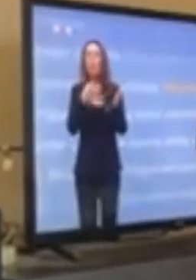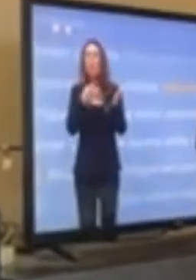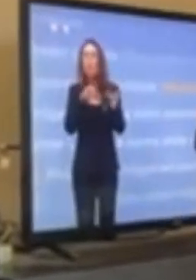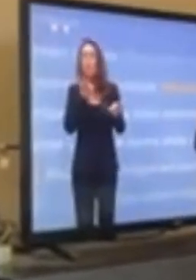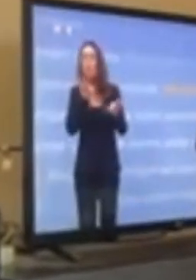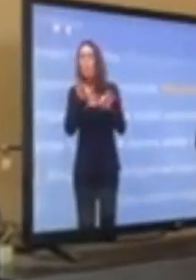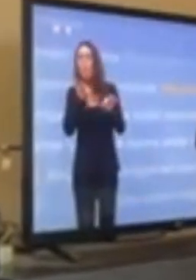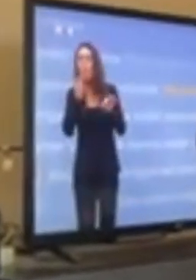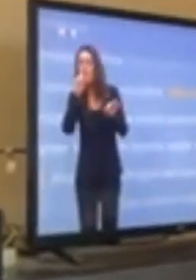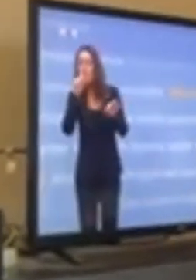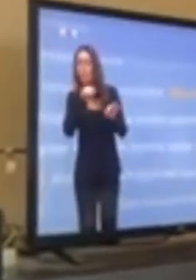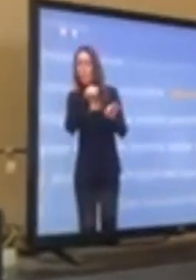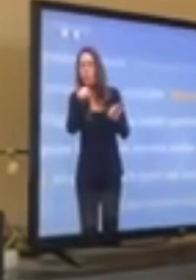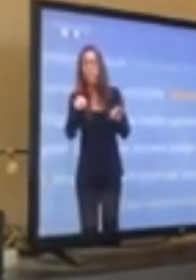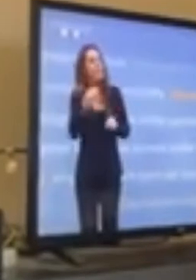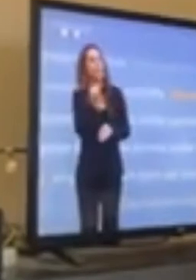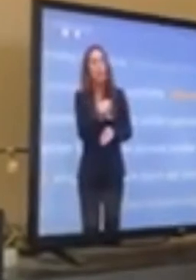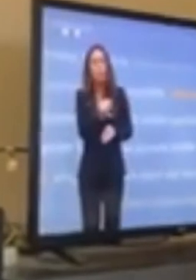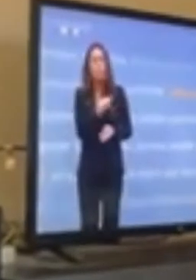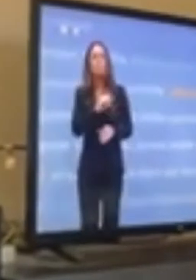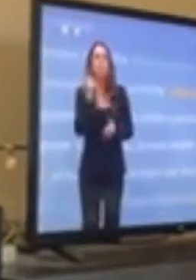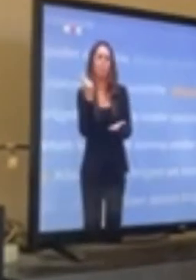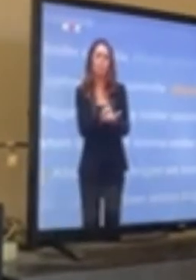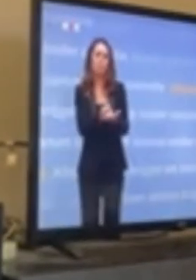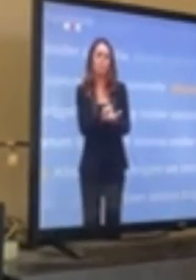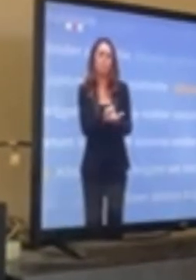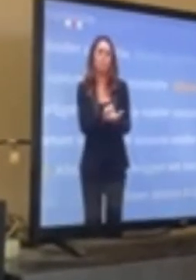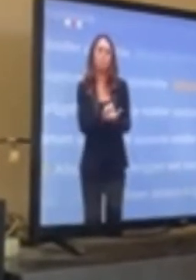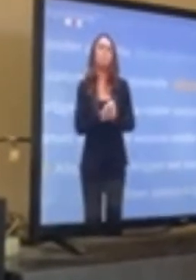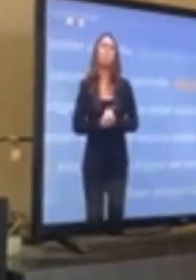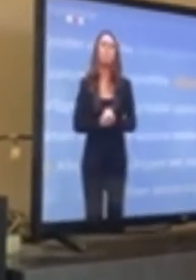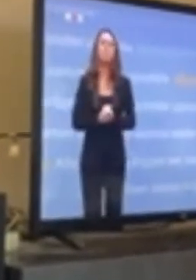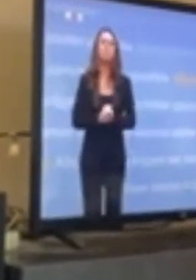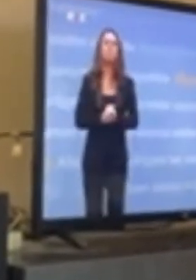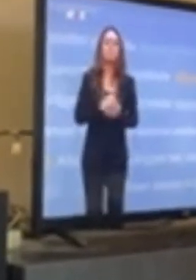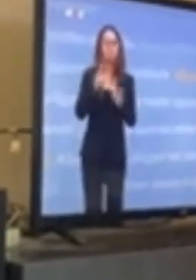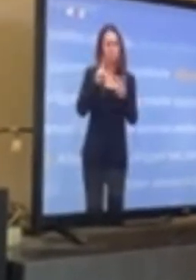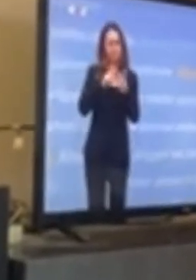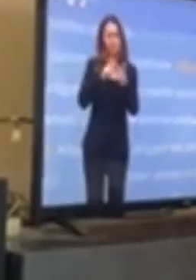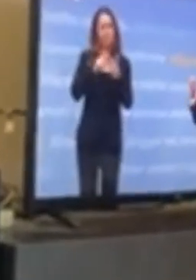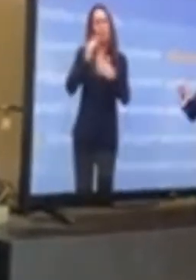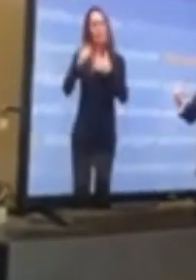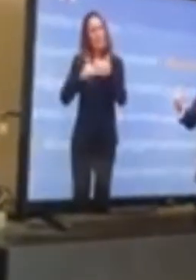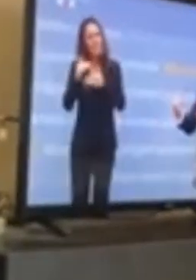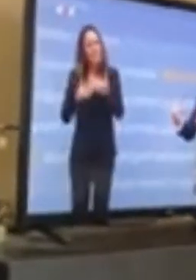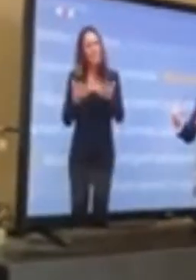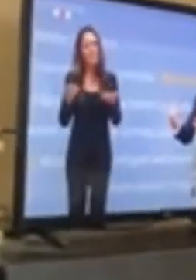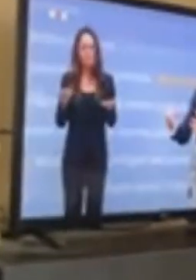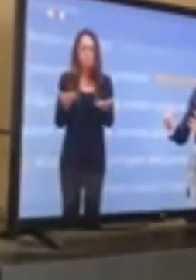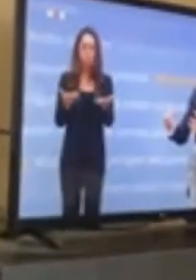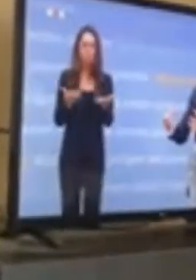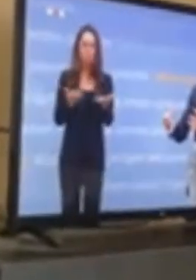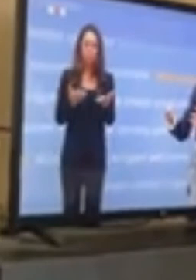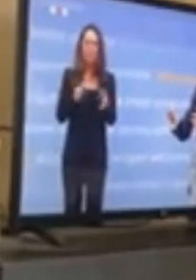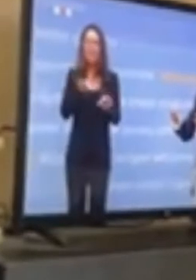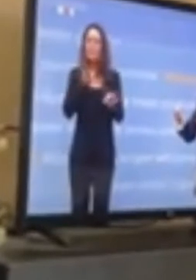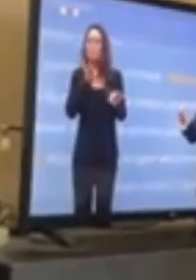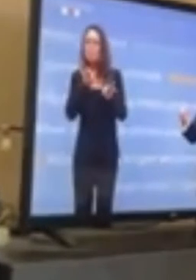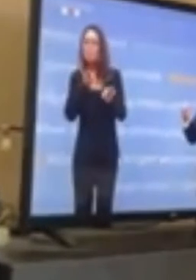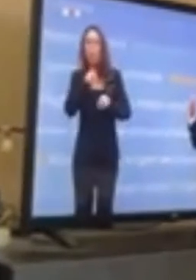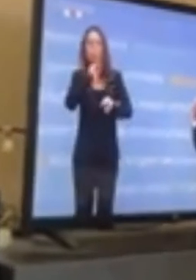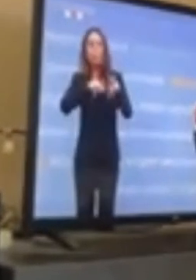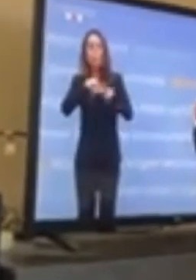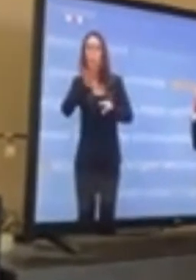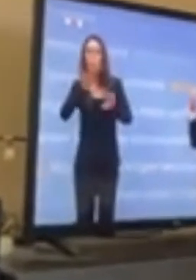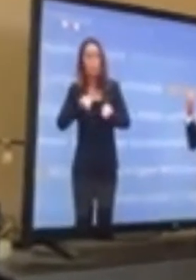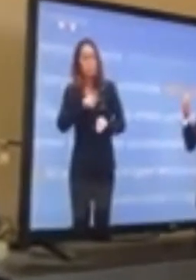doen. En als je dan niet thuis bent, dan krijg je een boete. De andere is dat die registratie aanleiding is om een steekproefsgewijze controle te doen. En als je dan